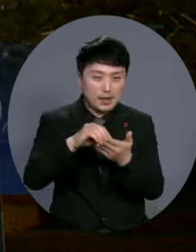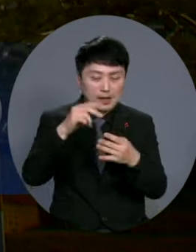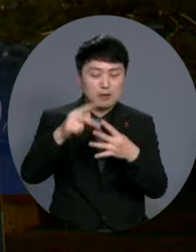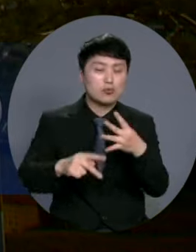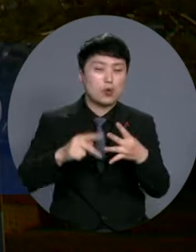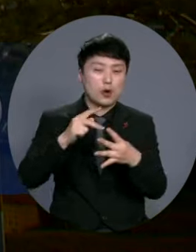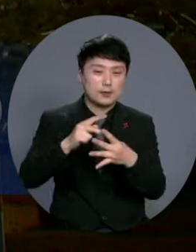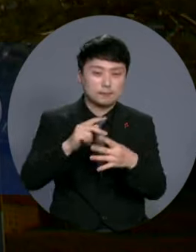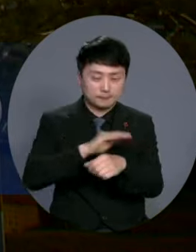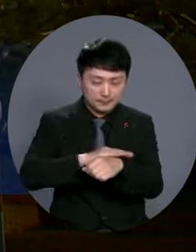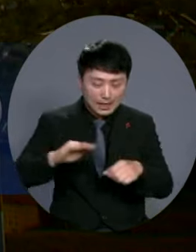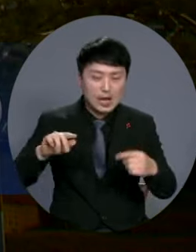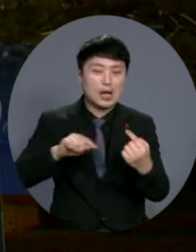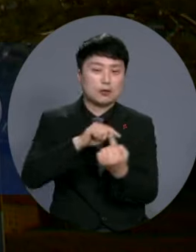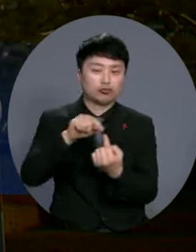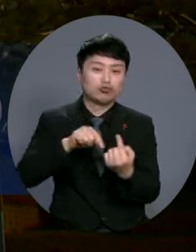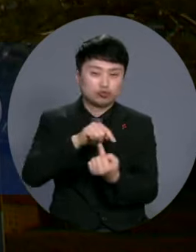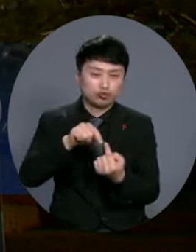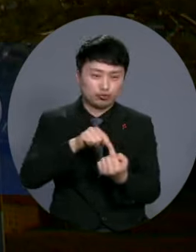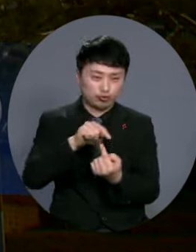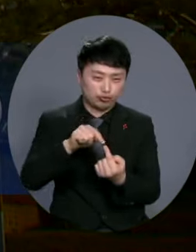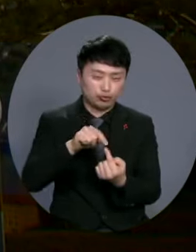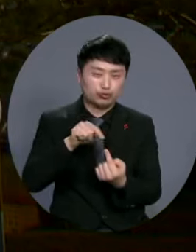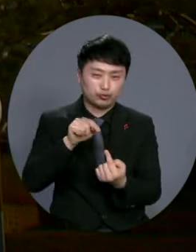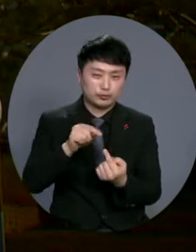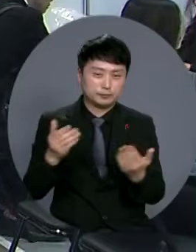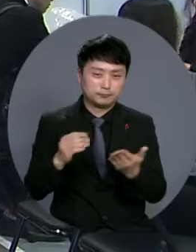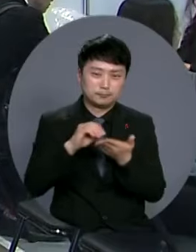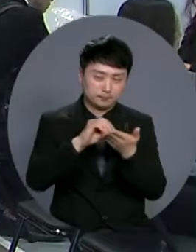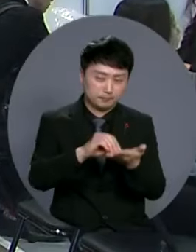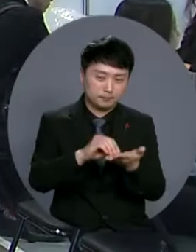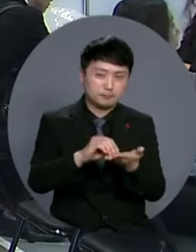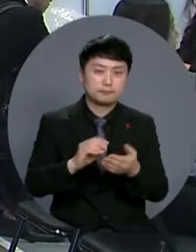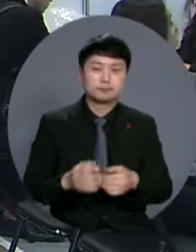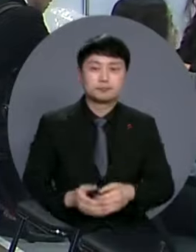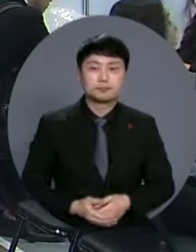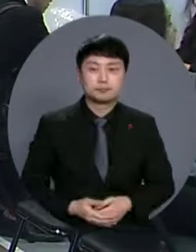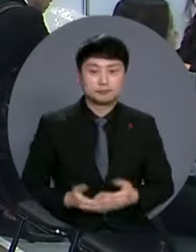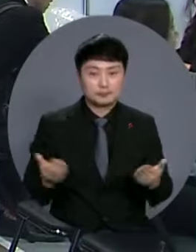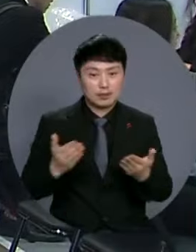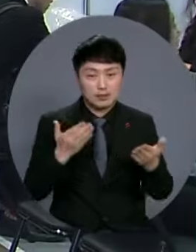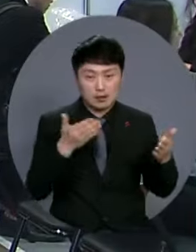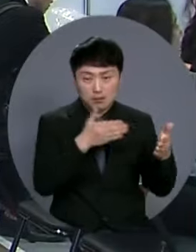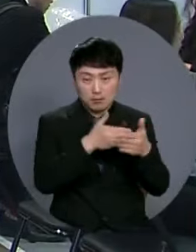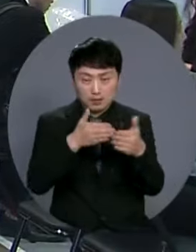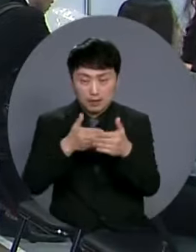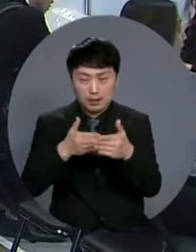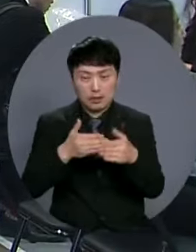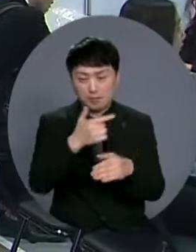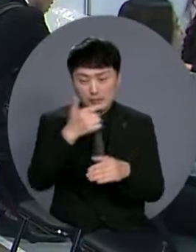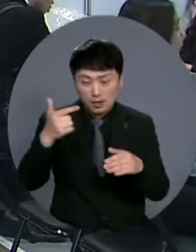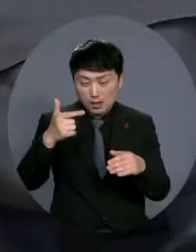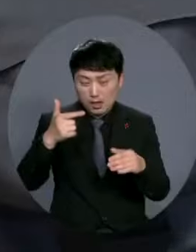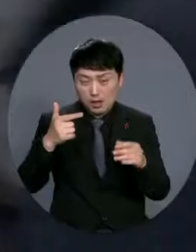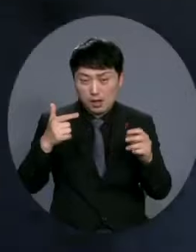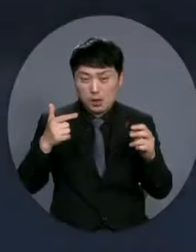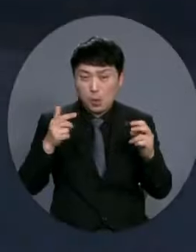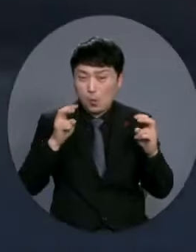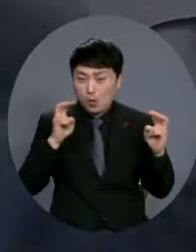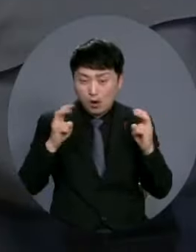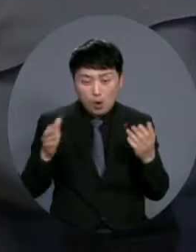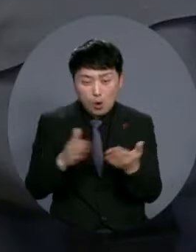프로그램을 열심히 이렇게 운영을 했던 부분이 취업 한파 속 변변한 대기업도 거의 없는 대구